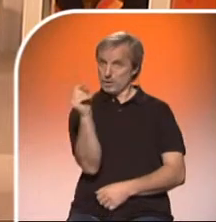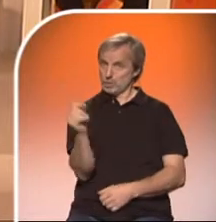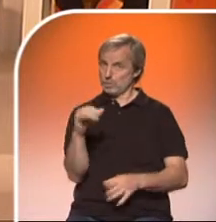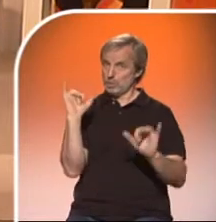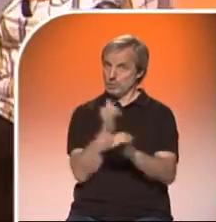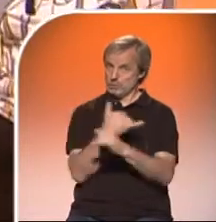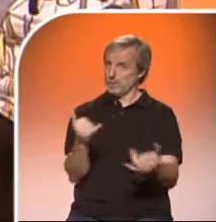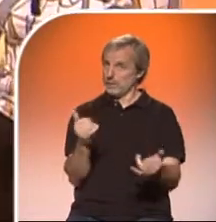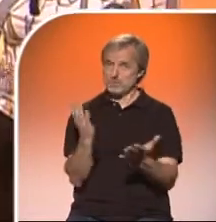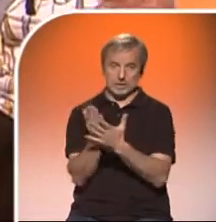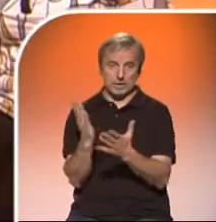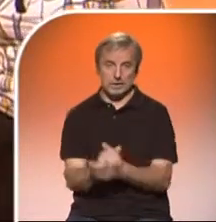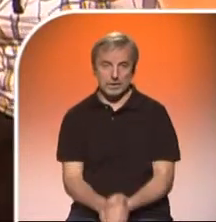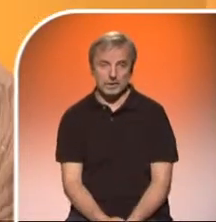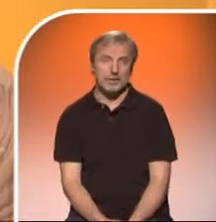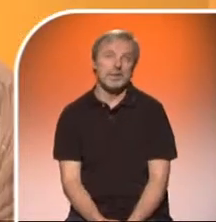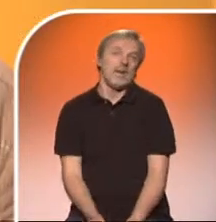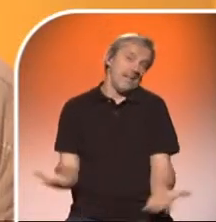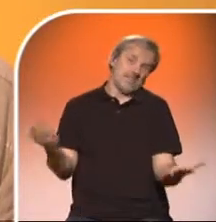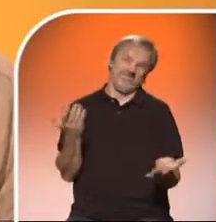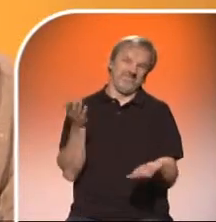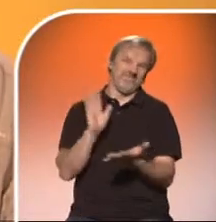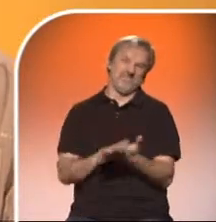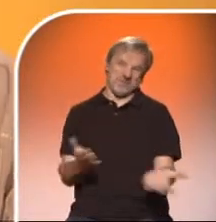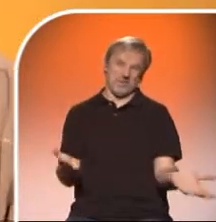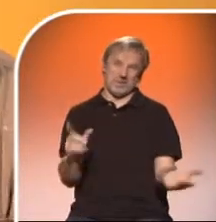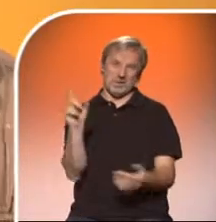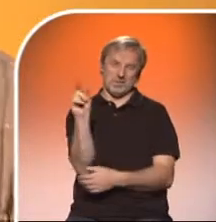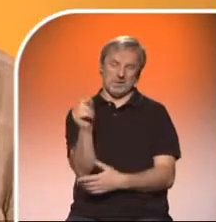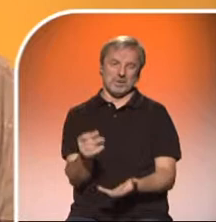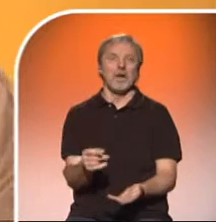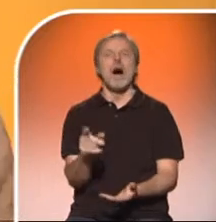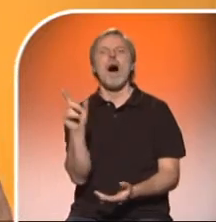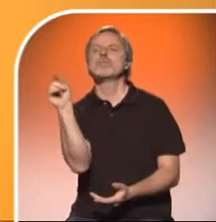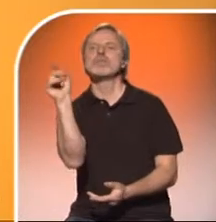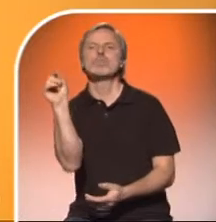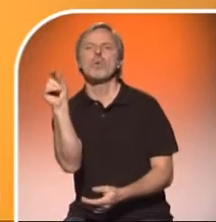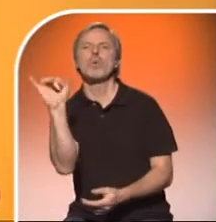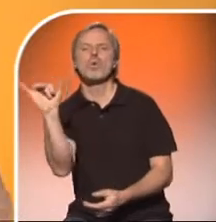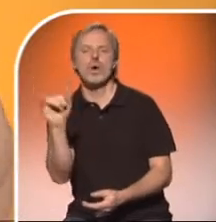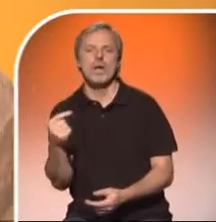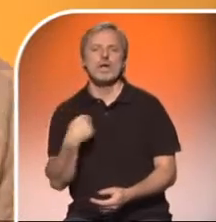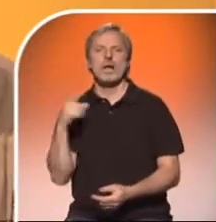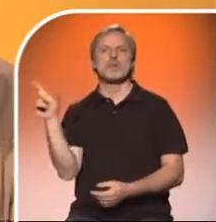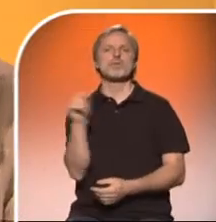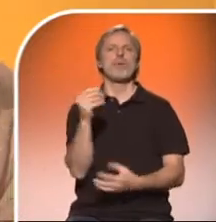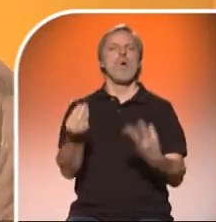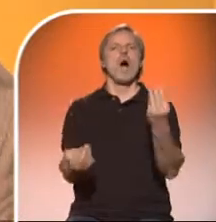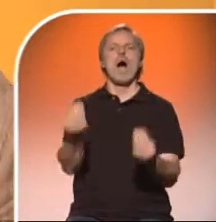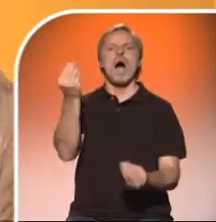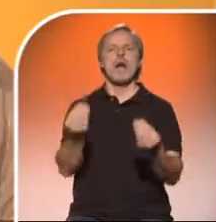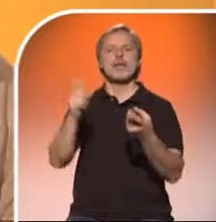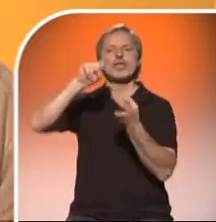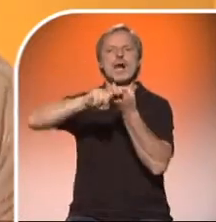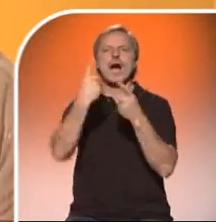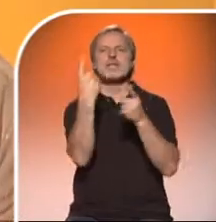hlasově dohromady, ale tak my jsme se nepotkali při výběru. Tak to nevyšlo. No, s kým jste vlastně ve dvojici? Já jsem ve dvojici se Simonou Poslerovou, se svou